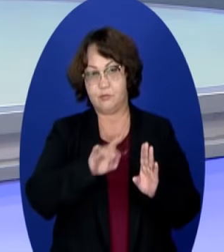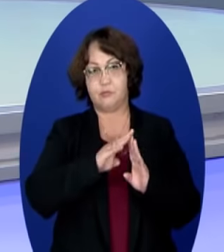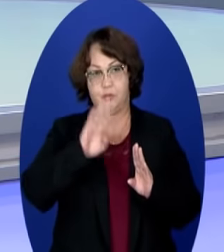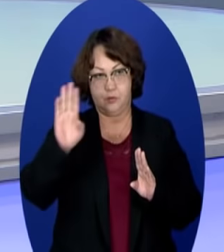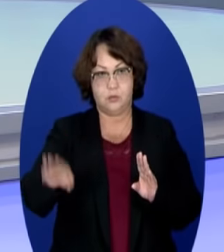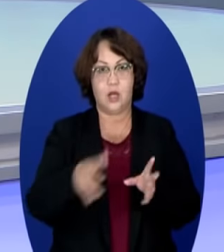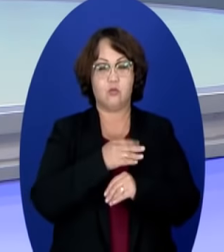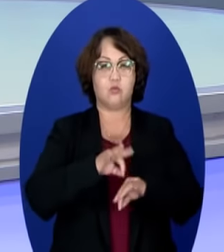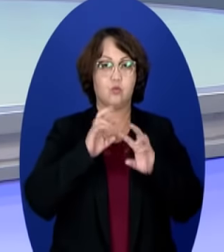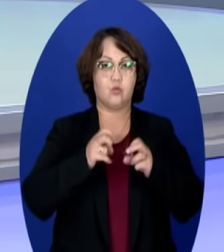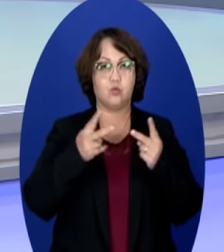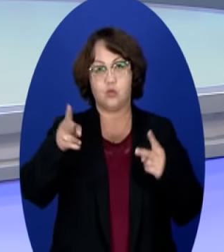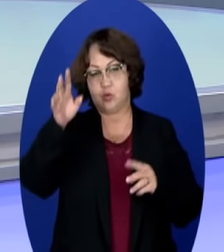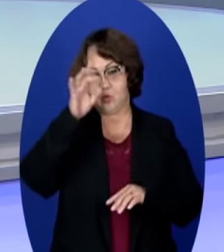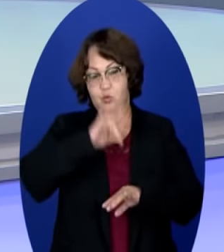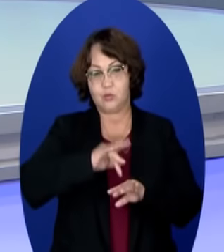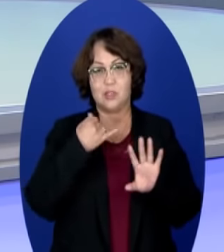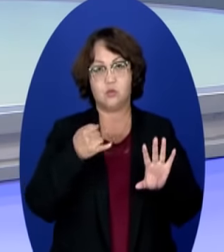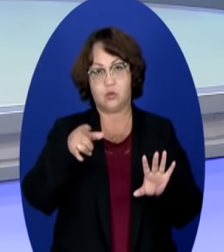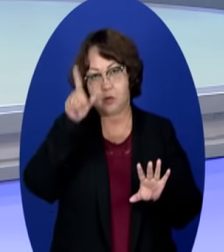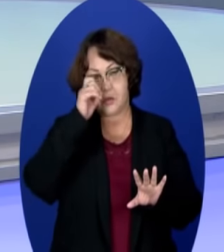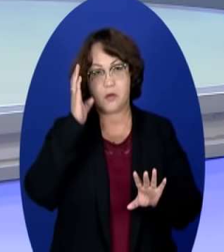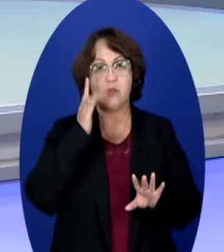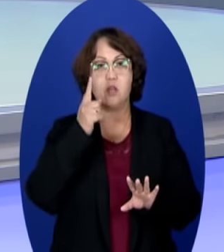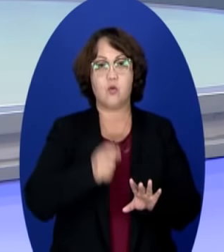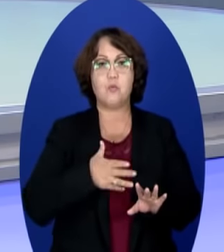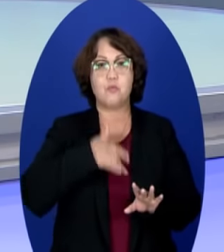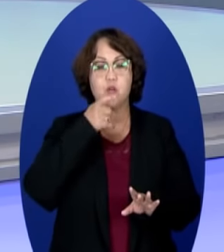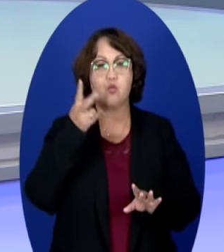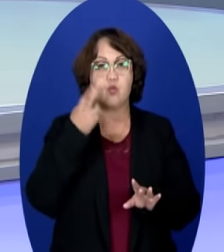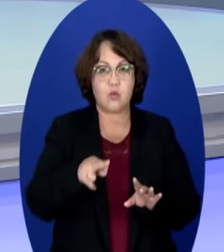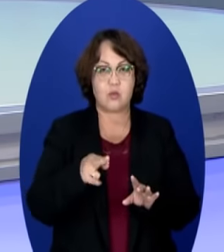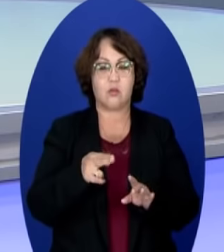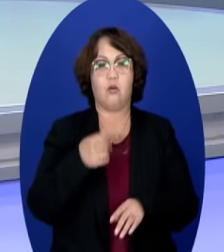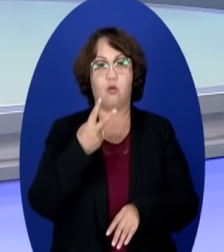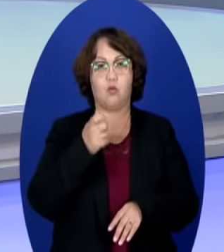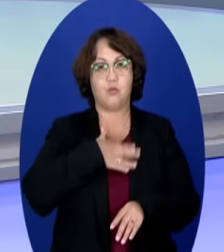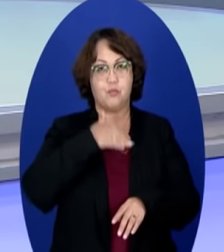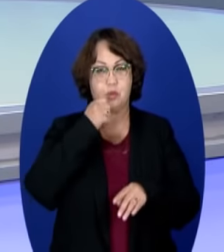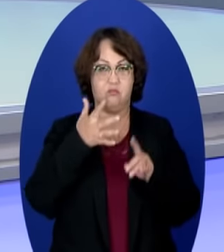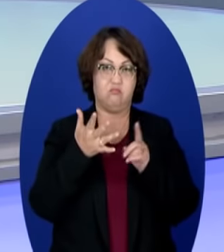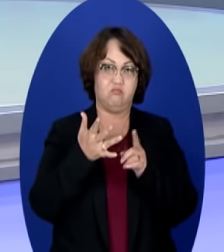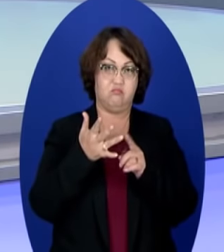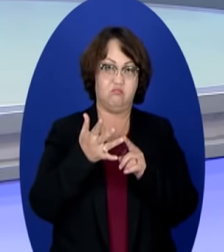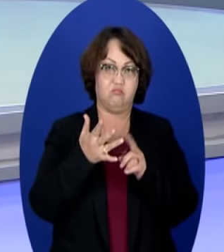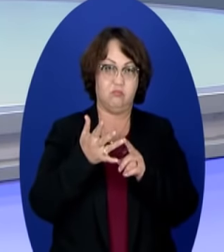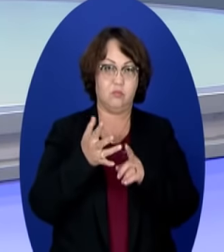төвд 66 хүн хэвтэе имчилүүлж байгаагаас 1 хүний бие хүнд, 2 хүн хүнд дэвтэр байгааг эрүүл мэндийн яамнаас